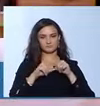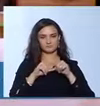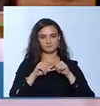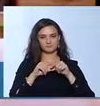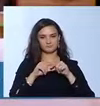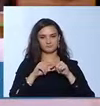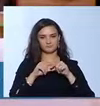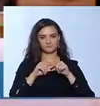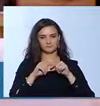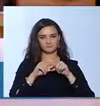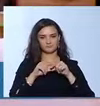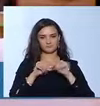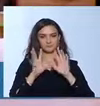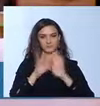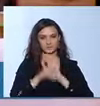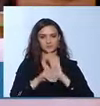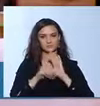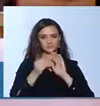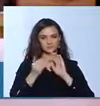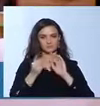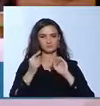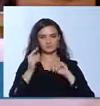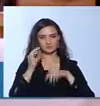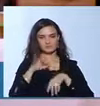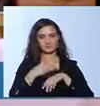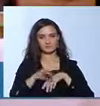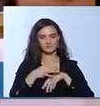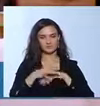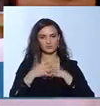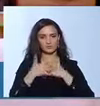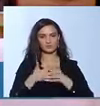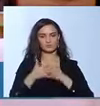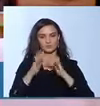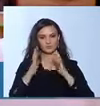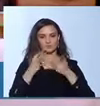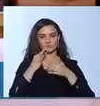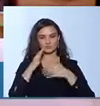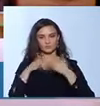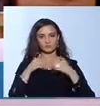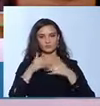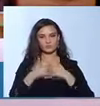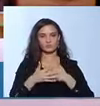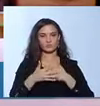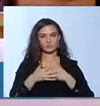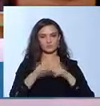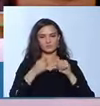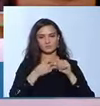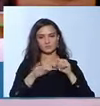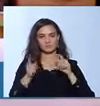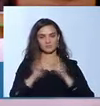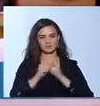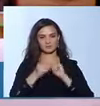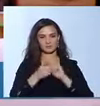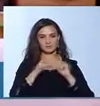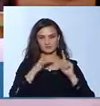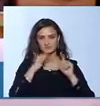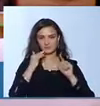კი, მიეკუთვნება პრინციპში ფიზიოლოგიურ თმისცენას, ორსულობის შემდგომი თმისცენა. ორსულობის განმავლობაში პირიქით